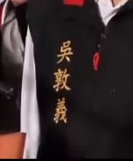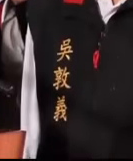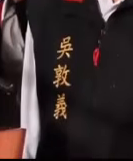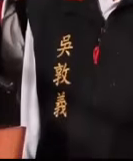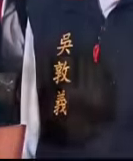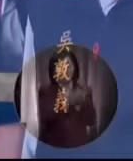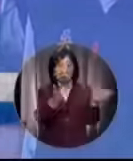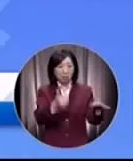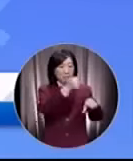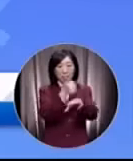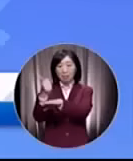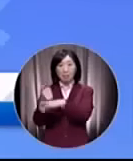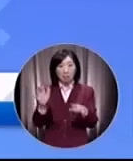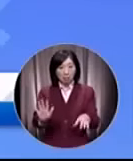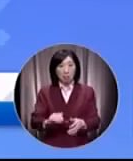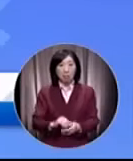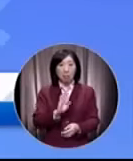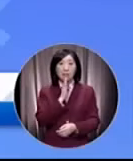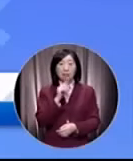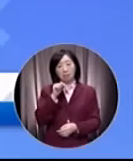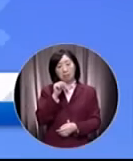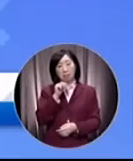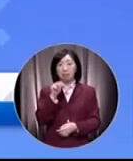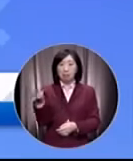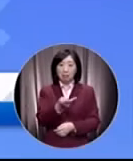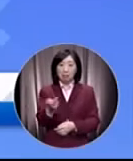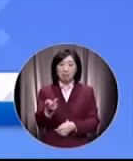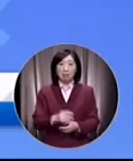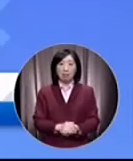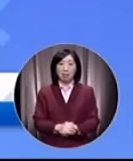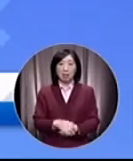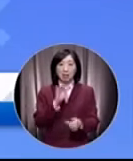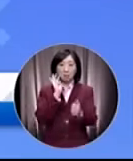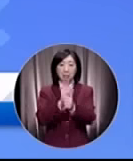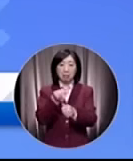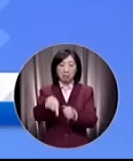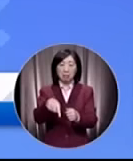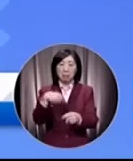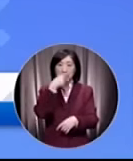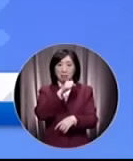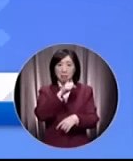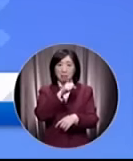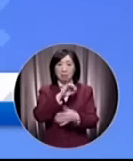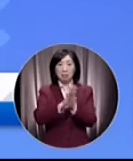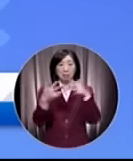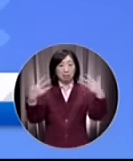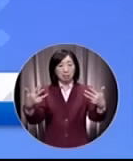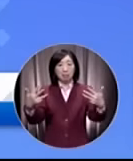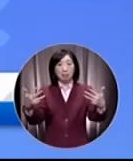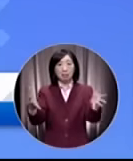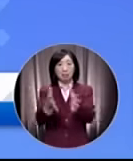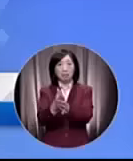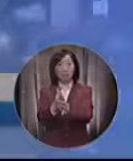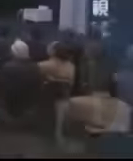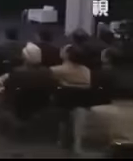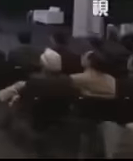了八年，但是看到他们的执政把台湾带到今天，叫做两个八把台湾打到